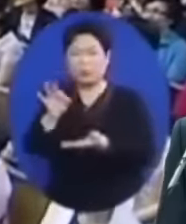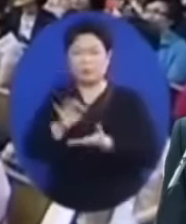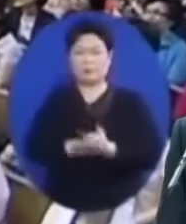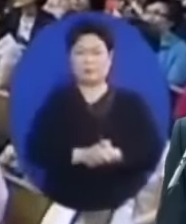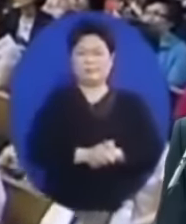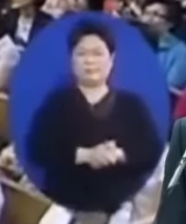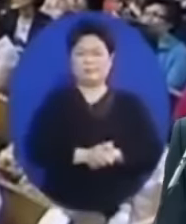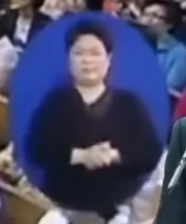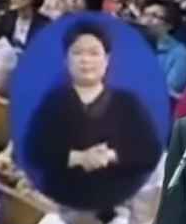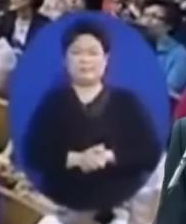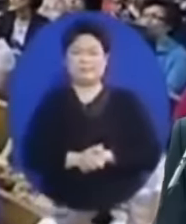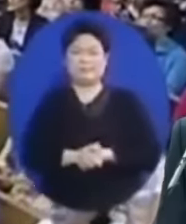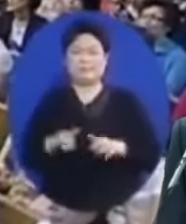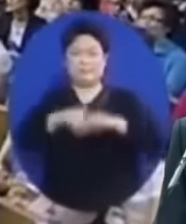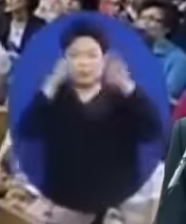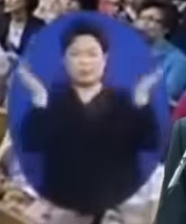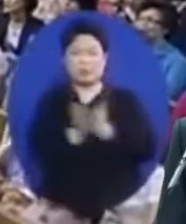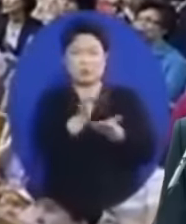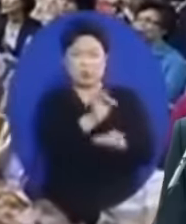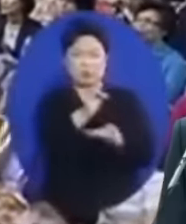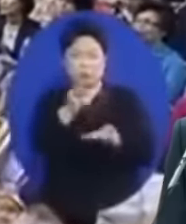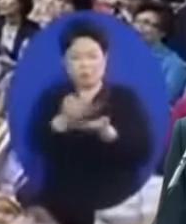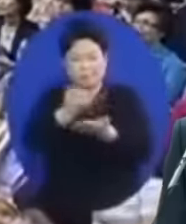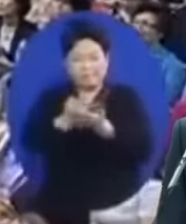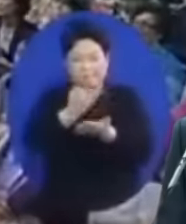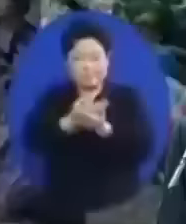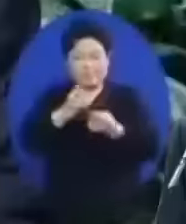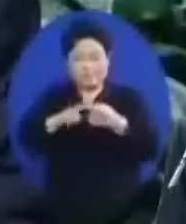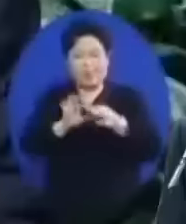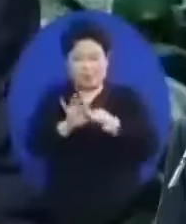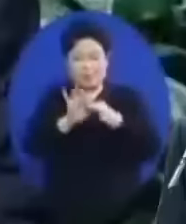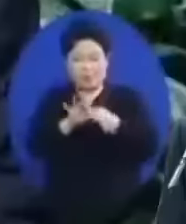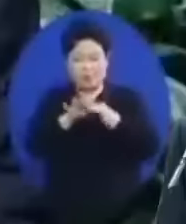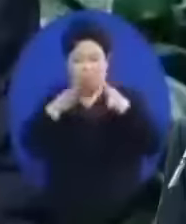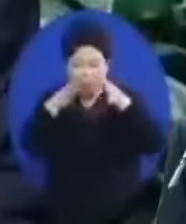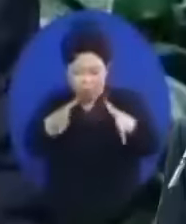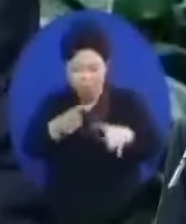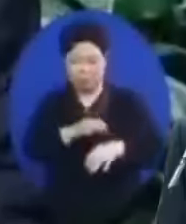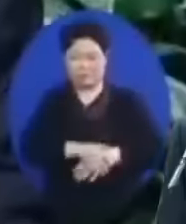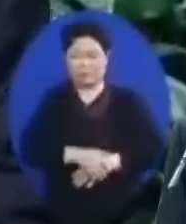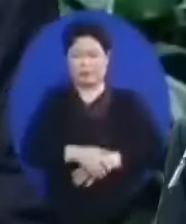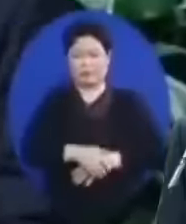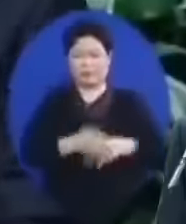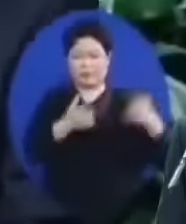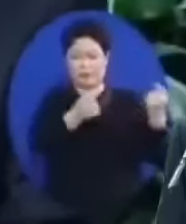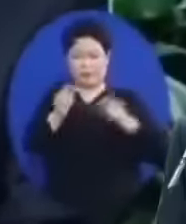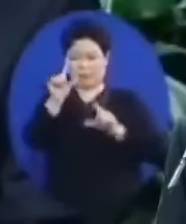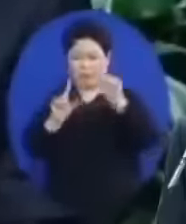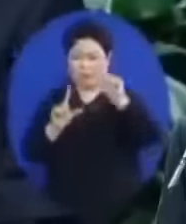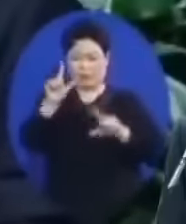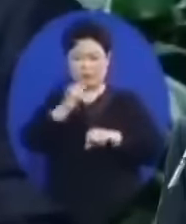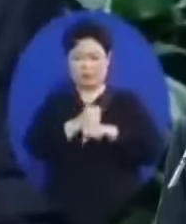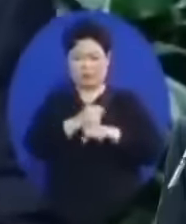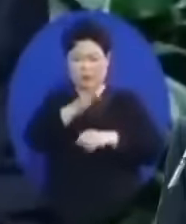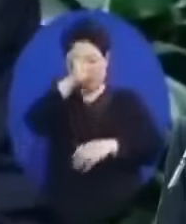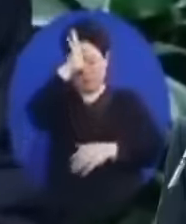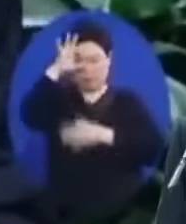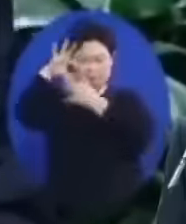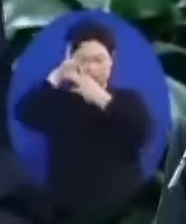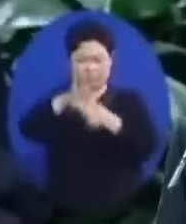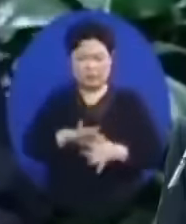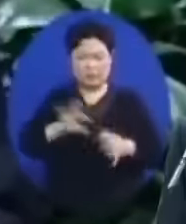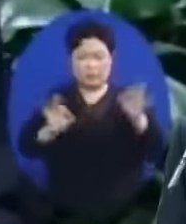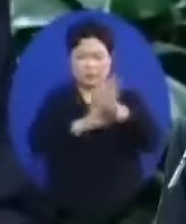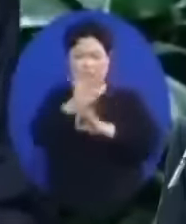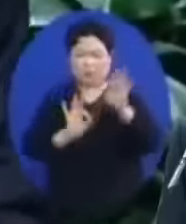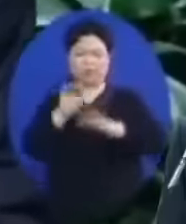돈, 돈, 전부 돈벌이 하는 데 대한 관심이 기울어져 있습니다. 이런 현상은 IMF 이후 계속되는